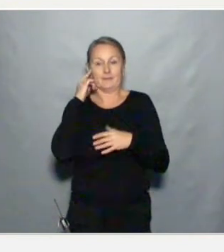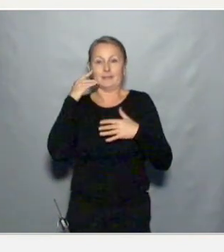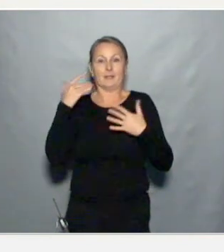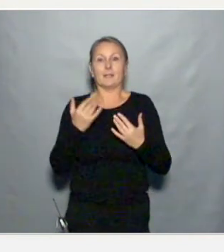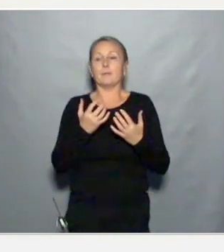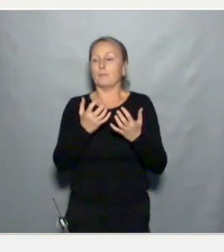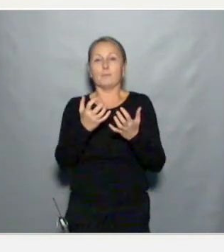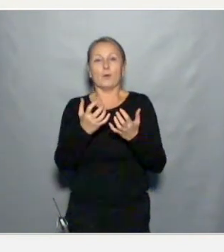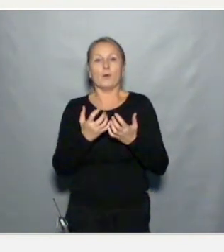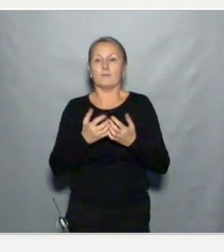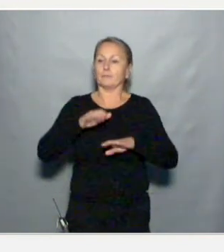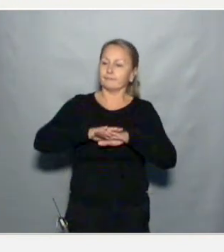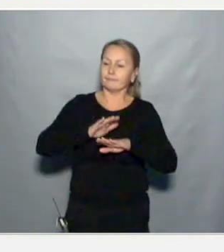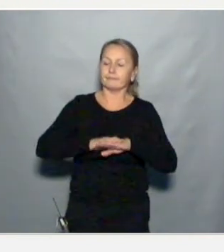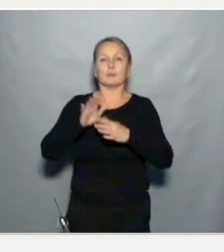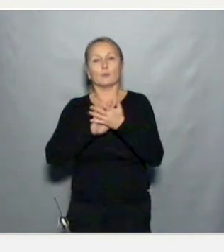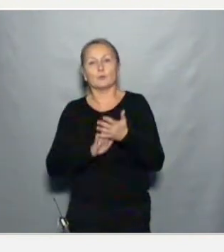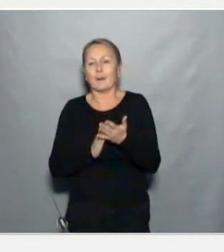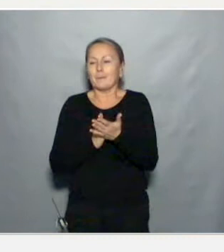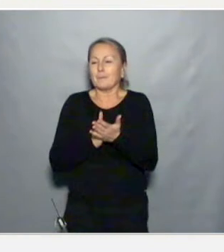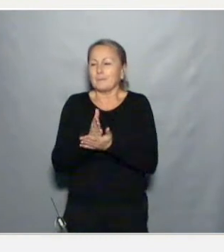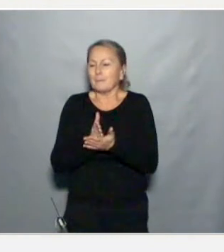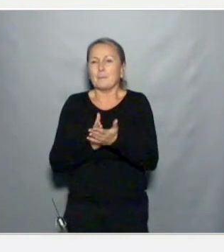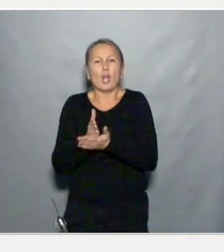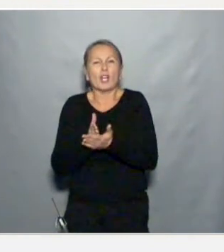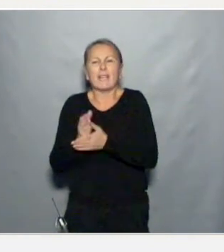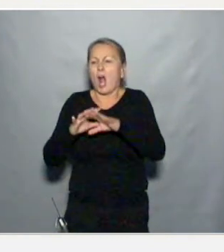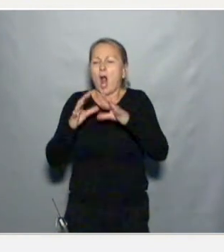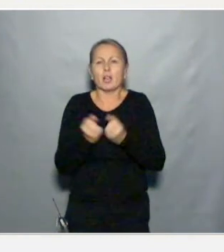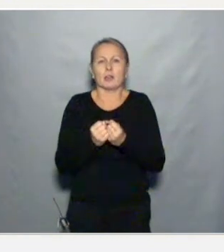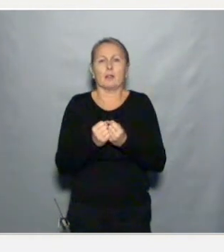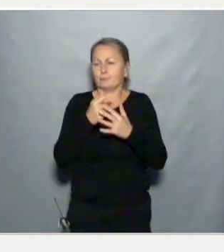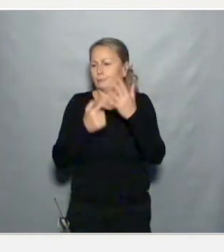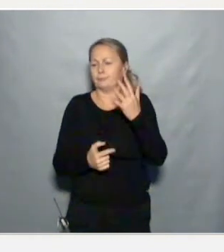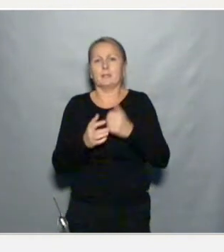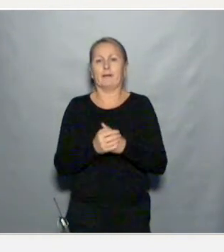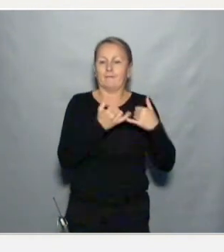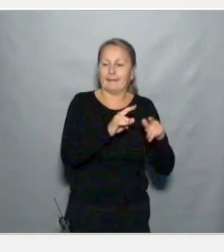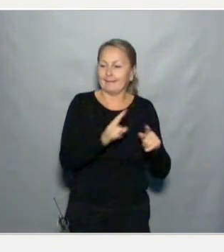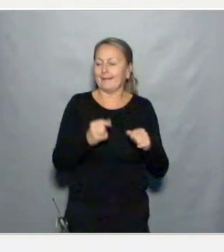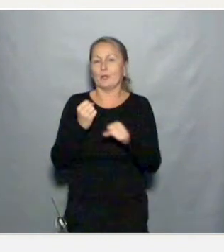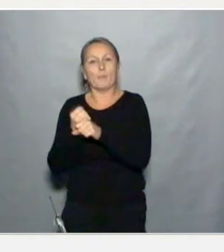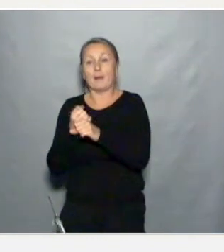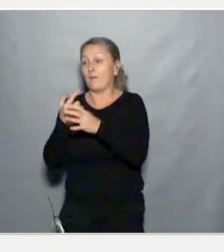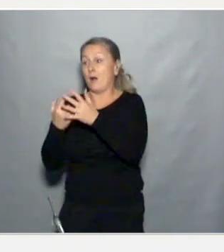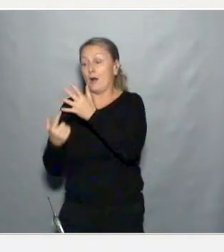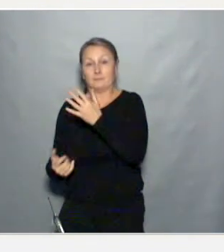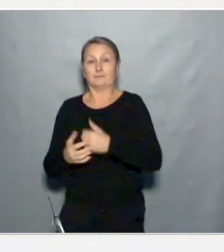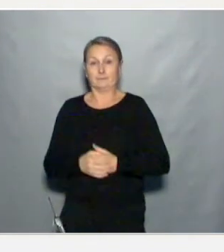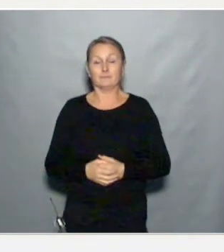jag behövde planera och strukturera precis allt, alltid. Oavsett om det är fritid eller på jobb eller vad det må